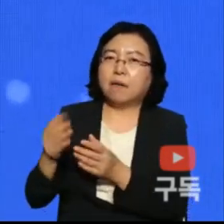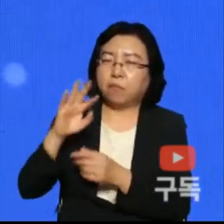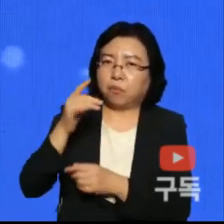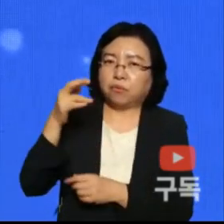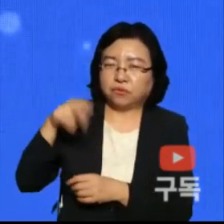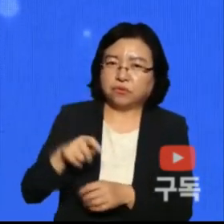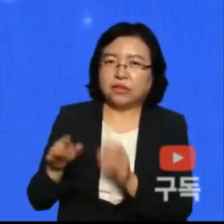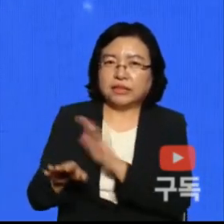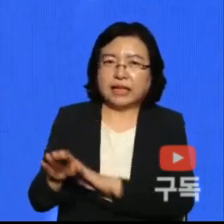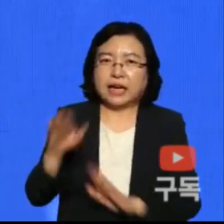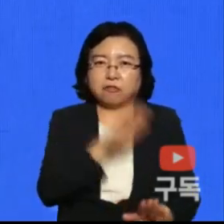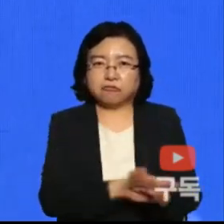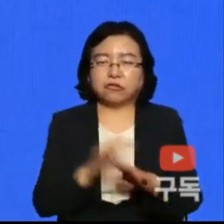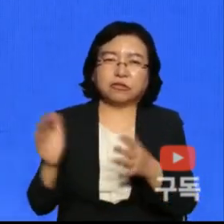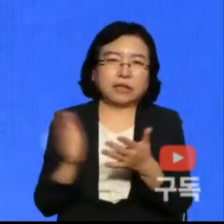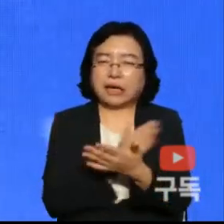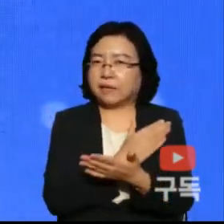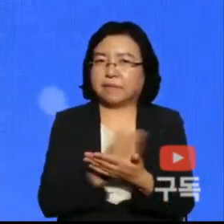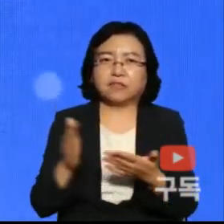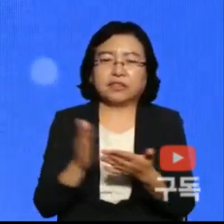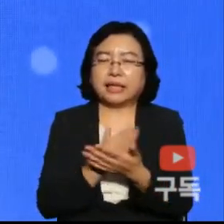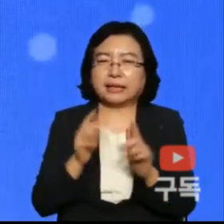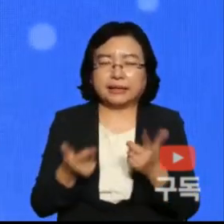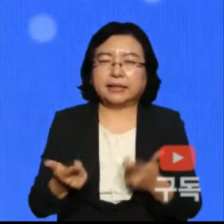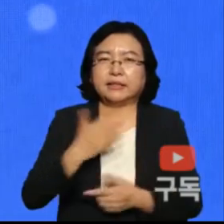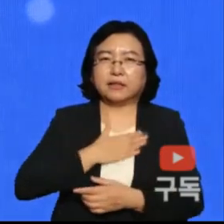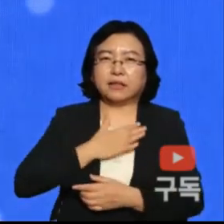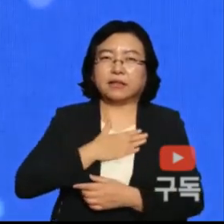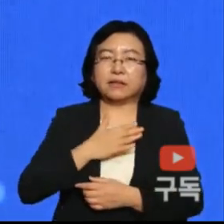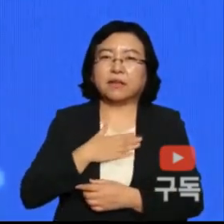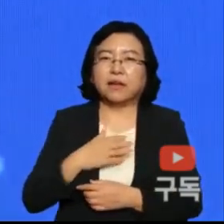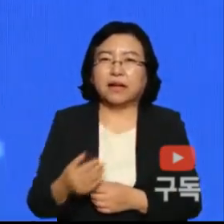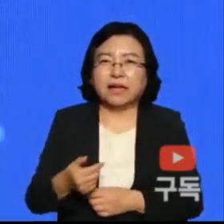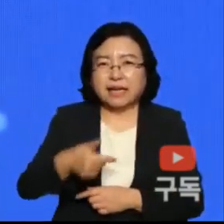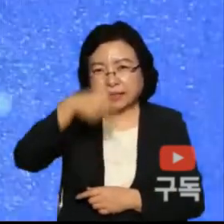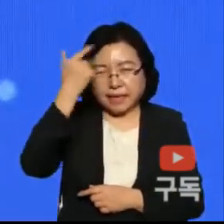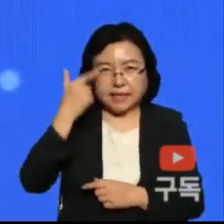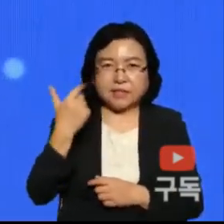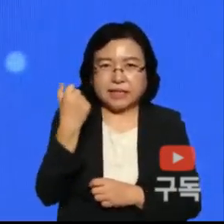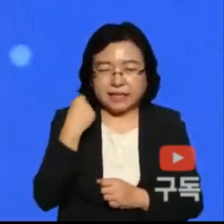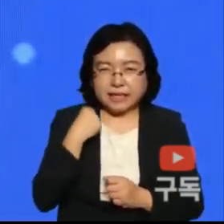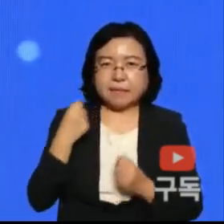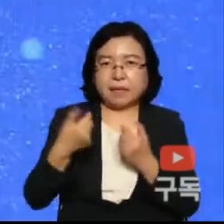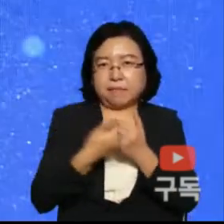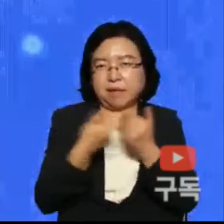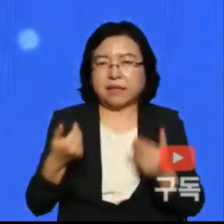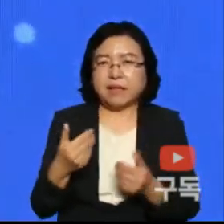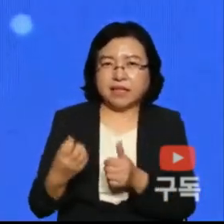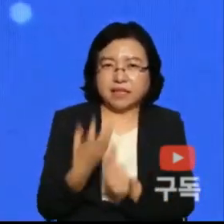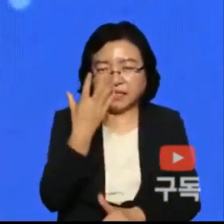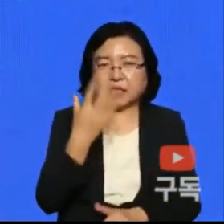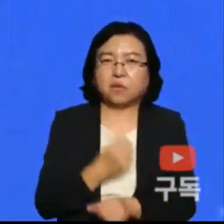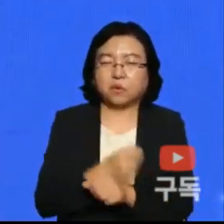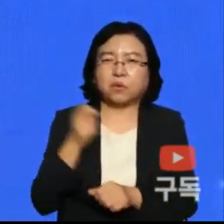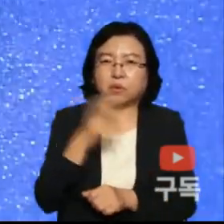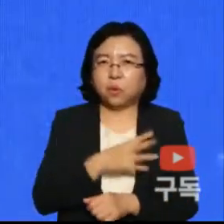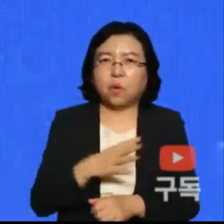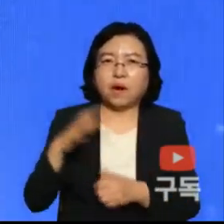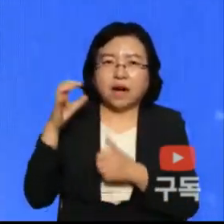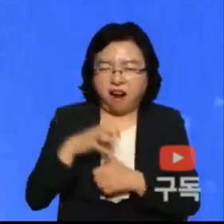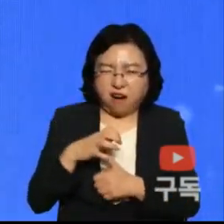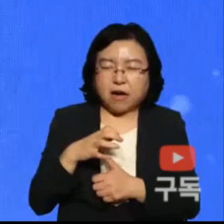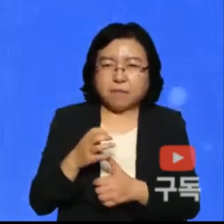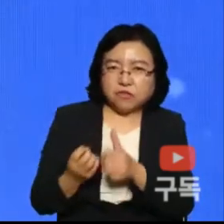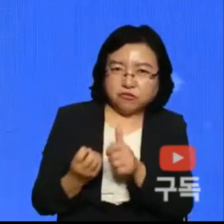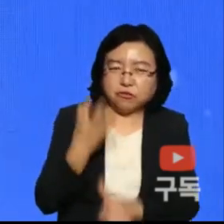이제 명 기득권의 반격을 감수하는 용기 저항을 뚫고 실천하는 강력한